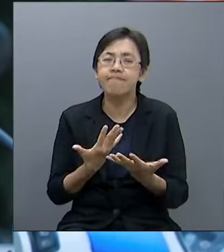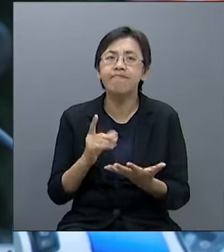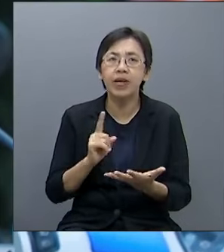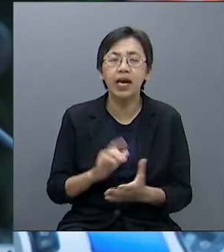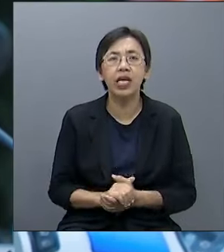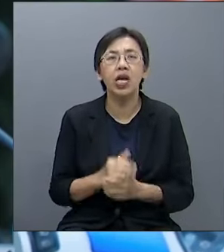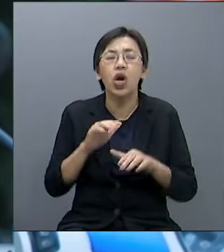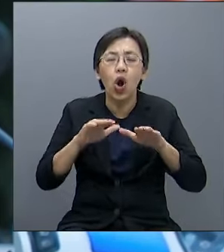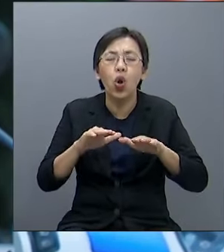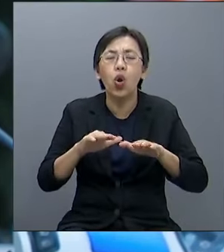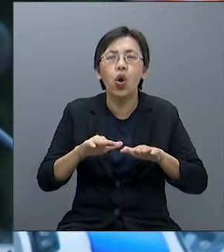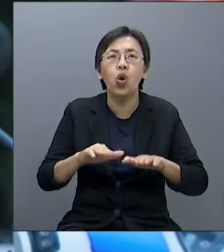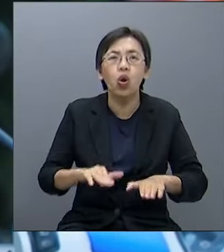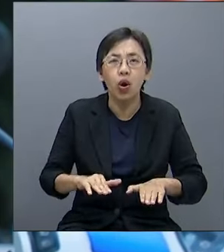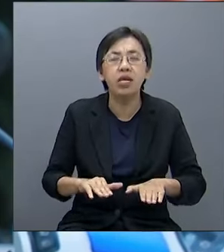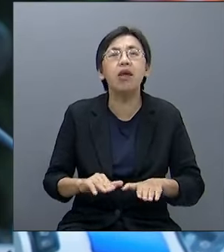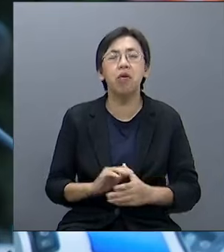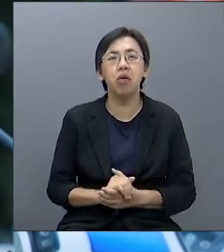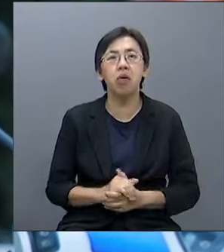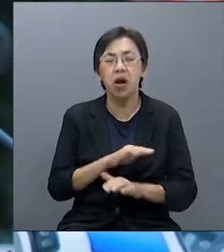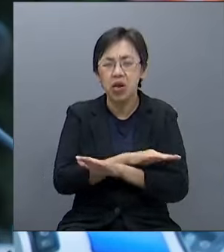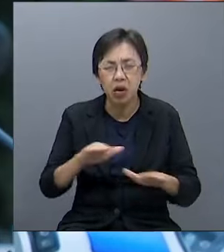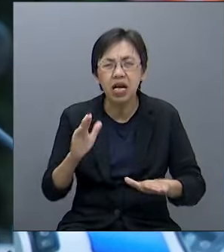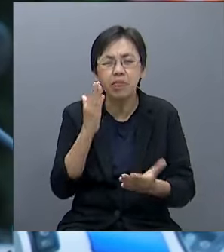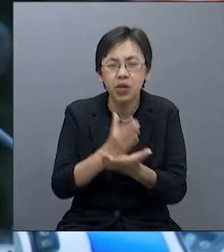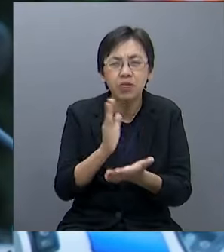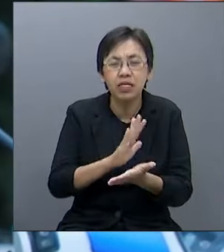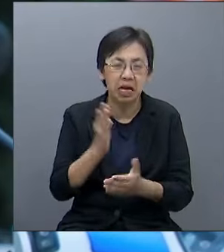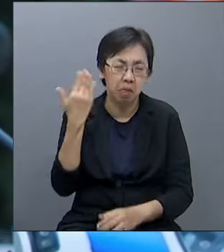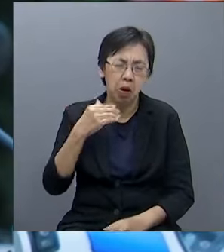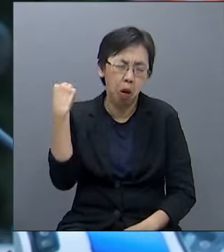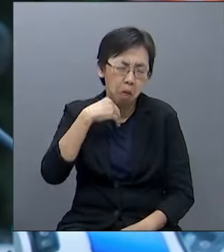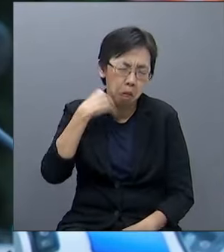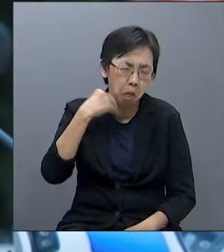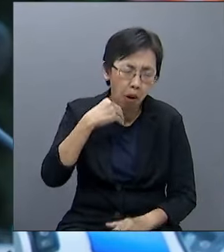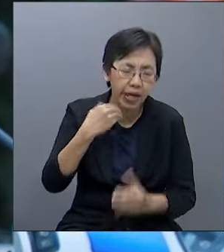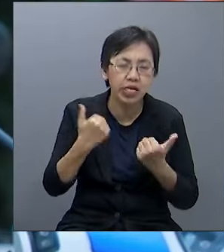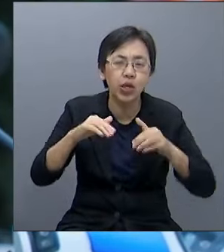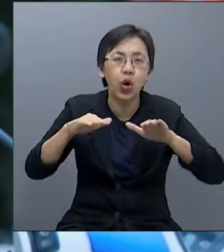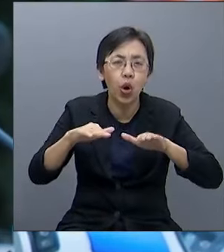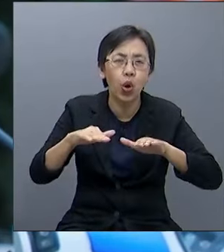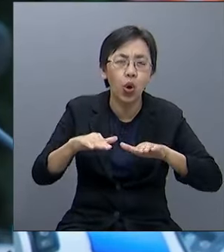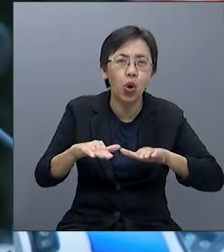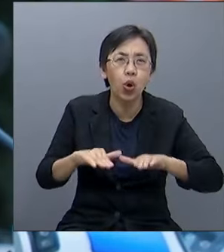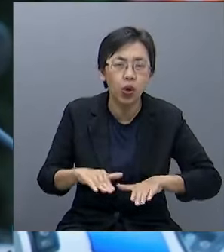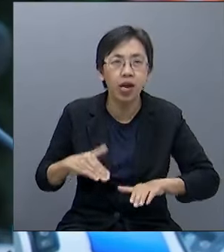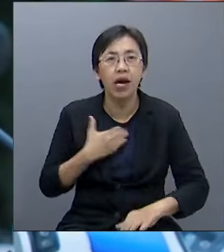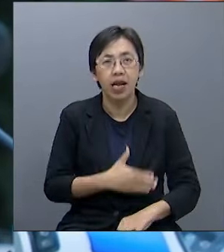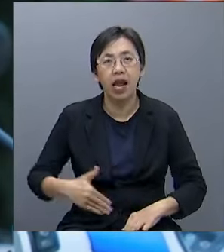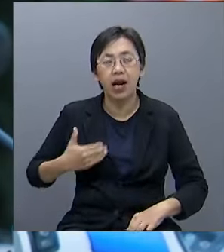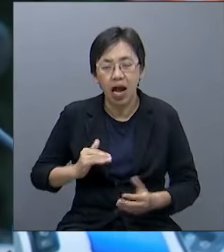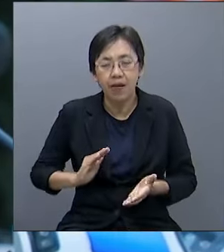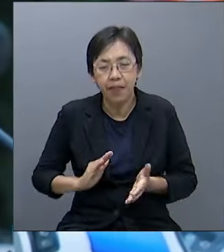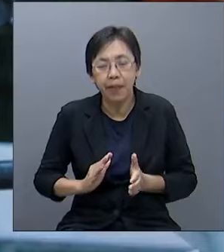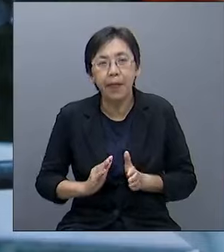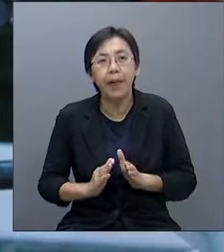ลดไปครับไม่ได้ทานเยอะเหมือนเก่าอะไรเงี้ยครับค่อยๆลดต้องค่อยๆลดแล้วร่างกายเราจะฟื้นฟูกลับ